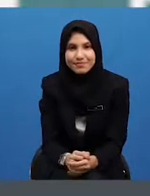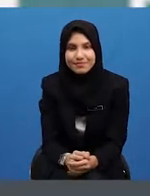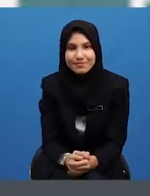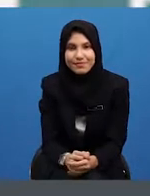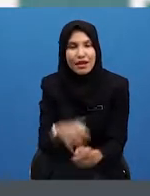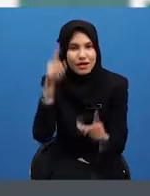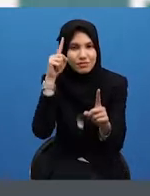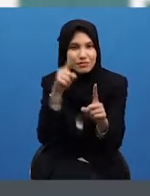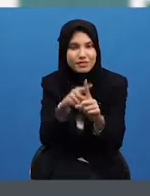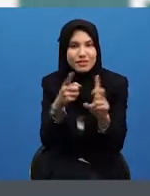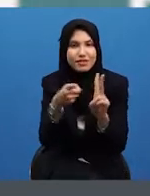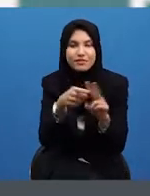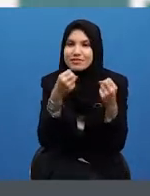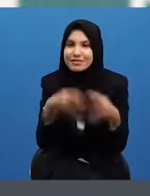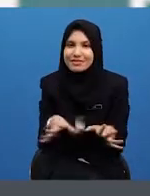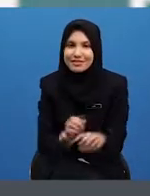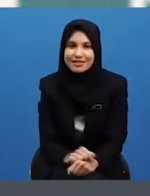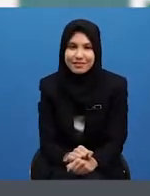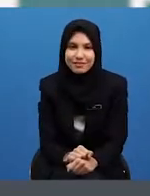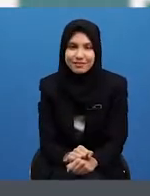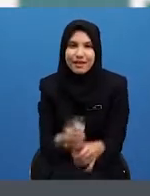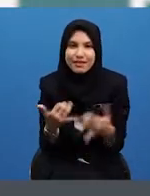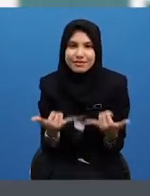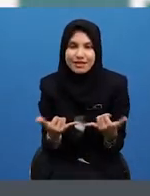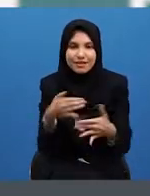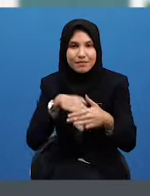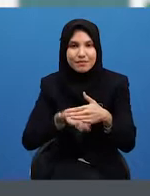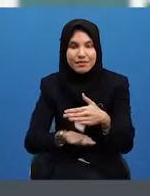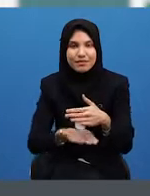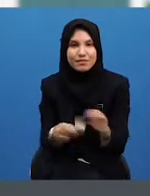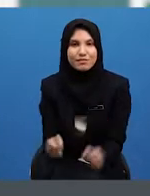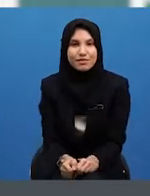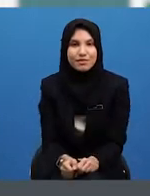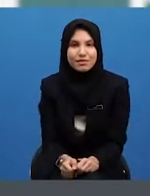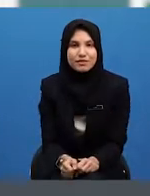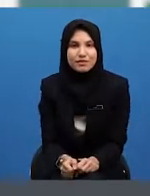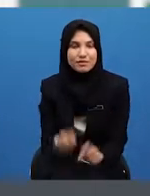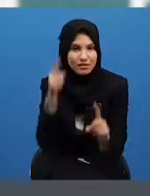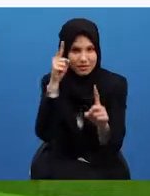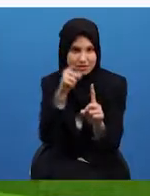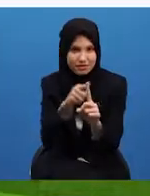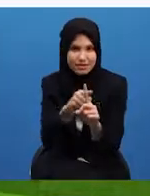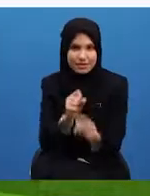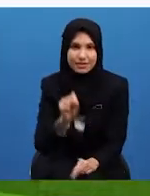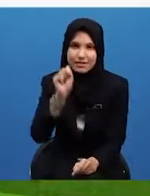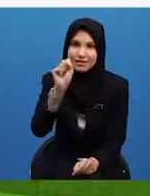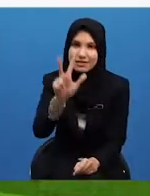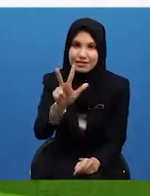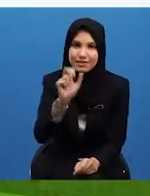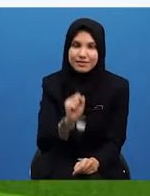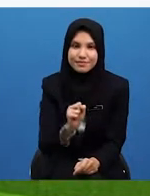gini kita masuk plak the objective yang ketiga yaitu